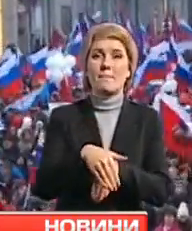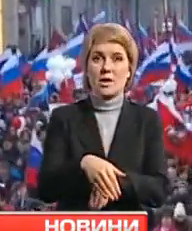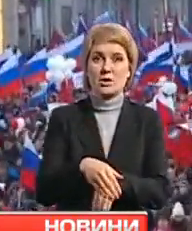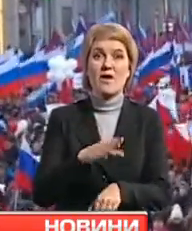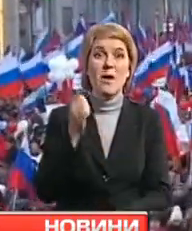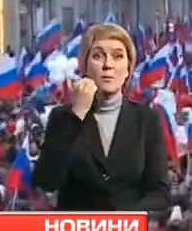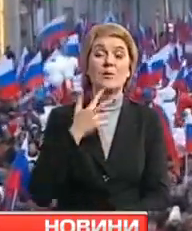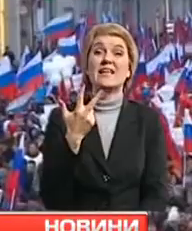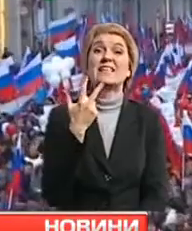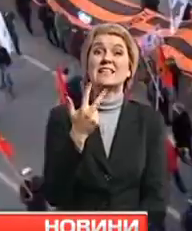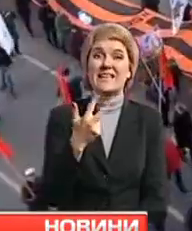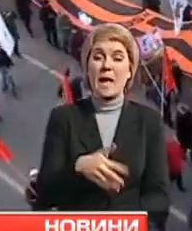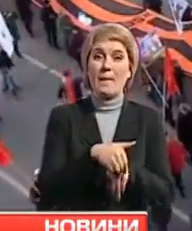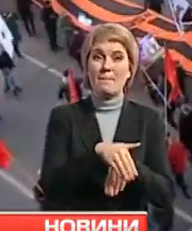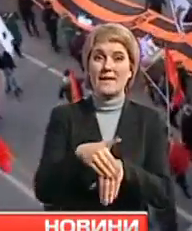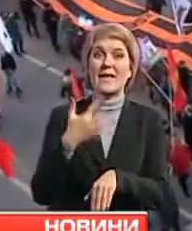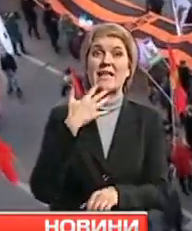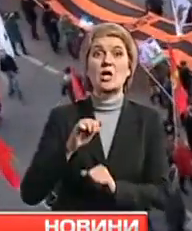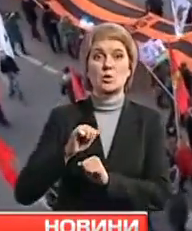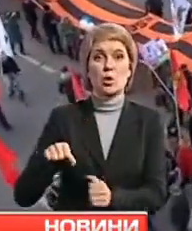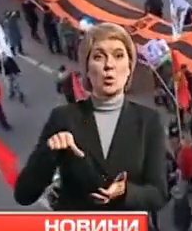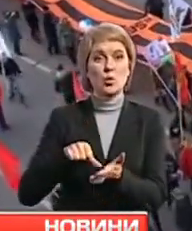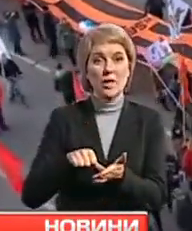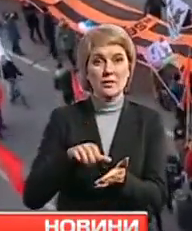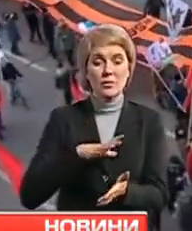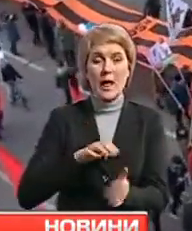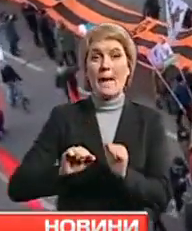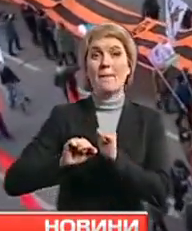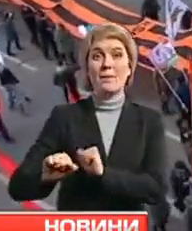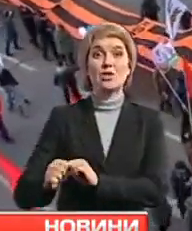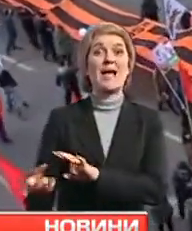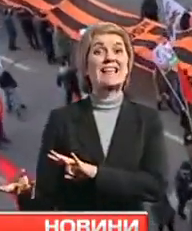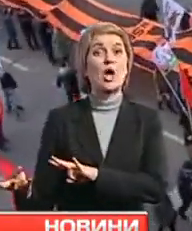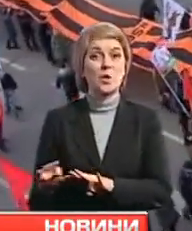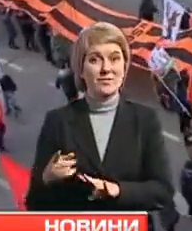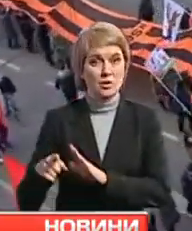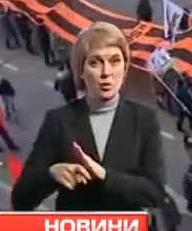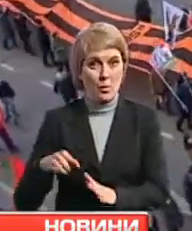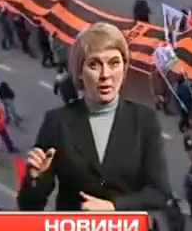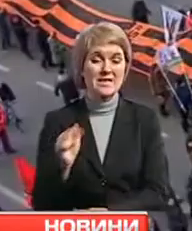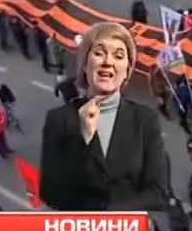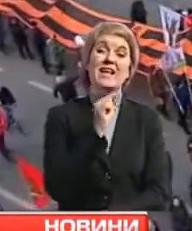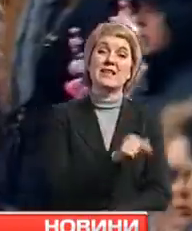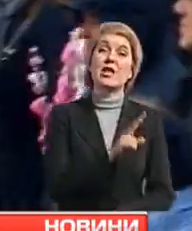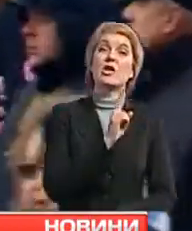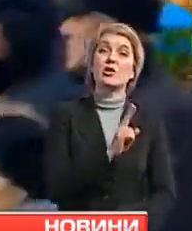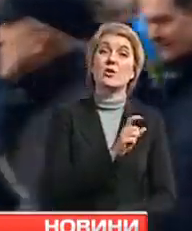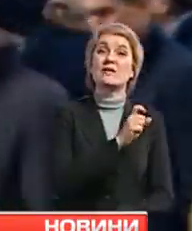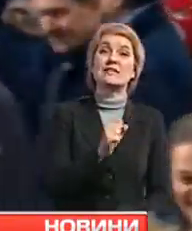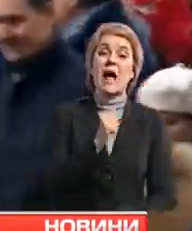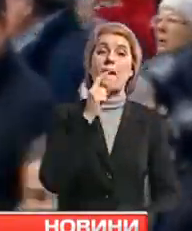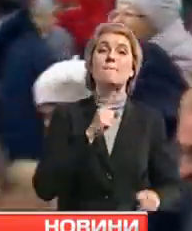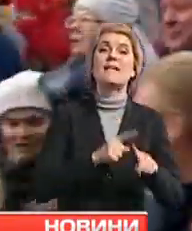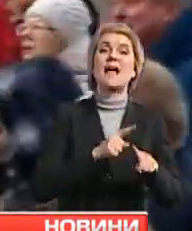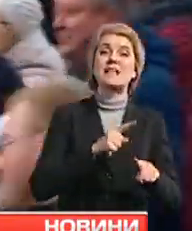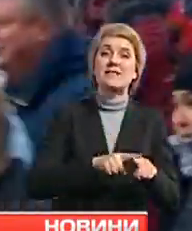три мітинги націоналістів. Участь у них взяли як прибічники терористів на Донбасі, так і ті, хто виступає, цитую, за